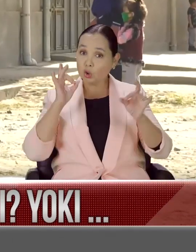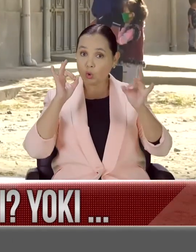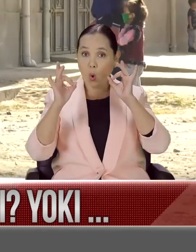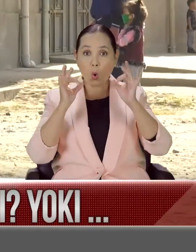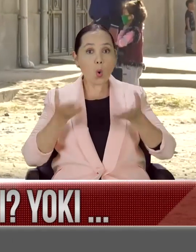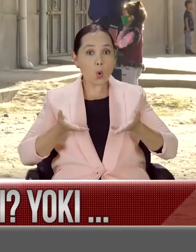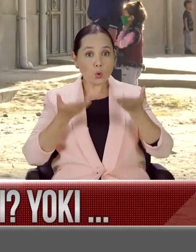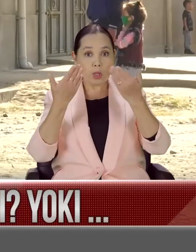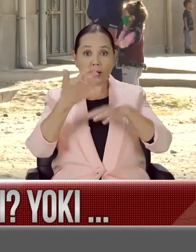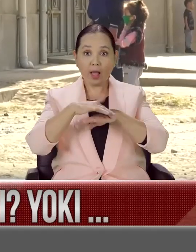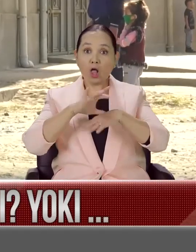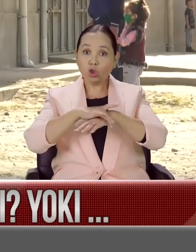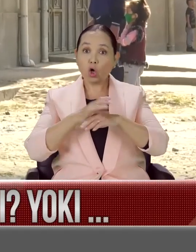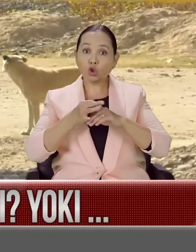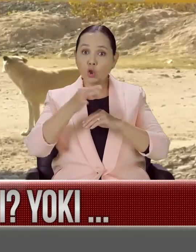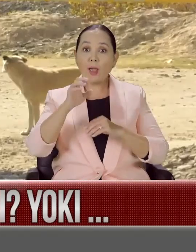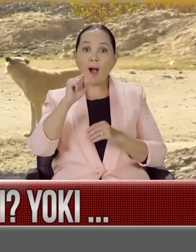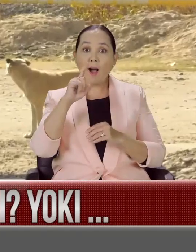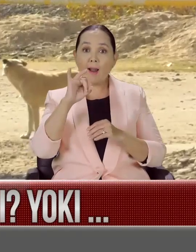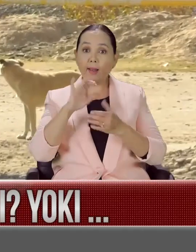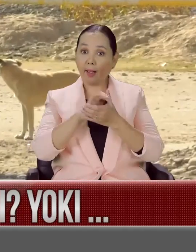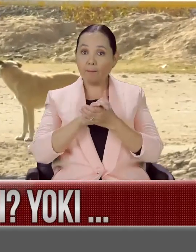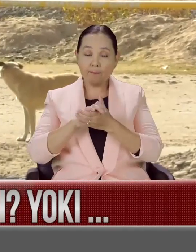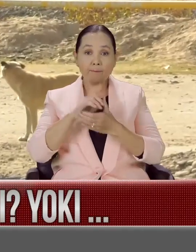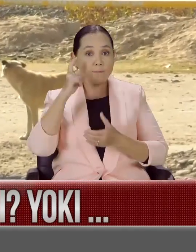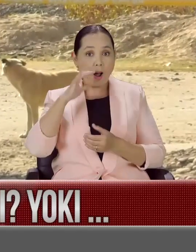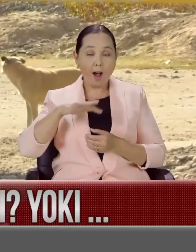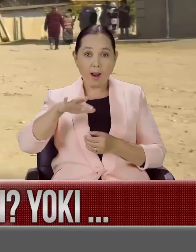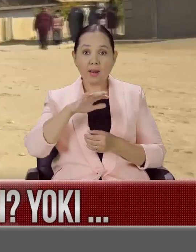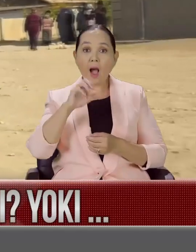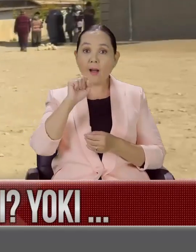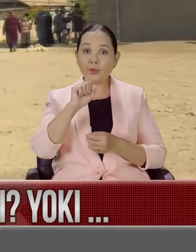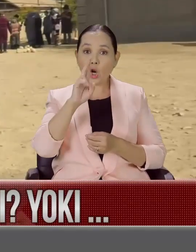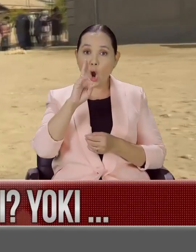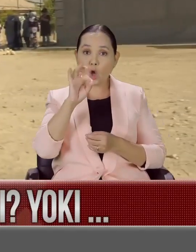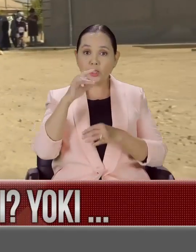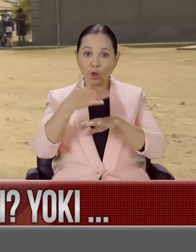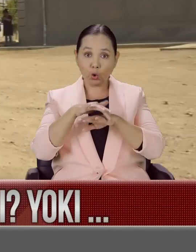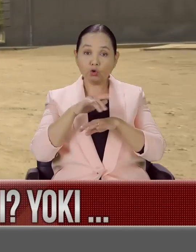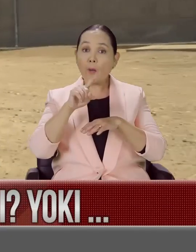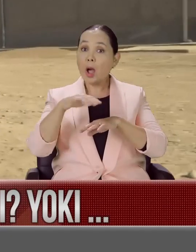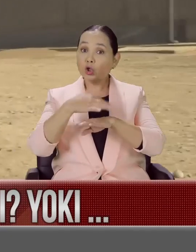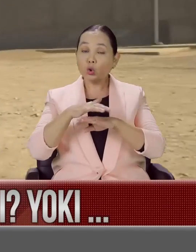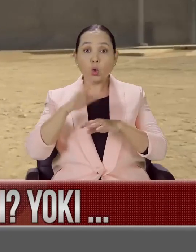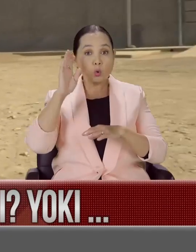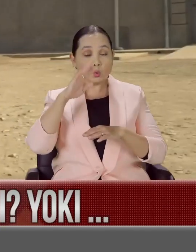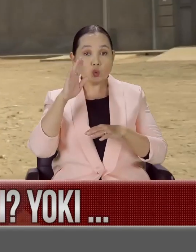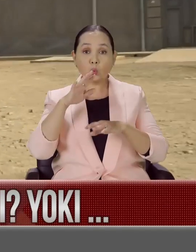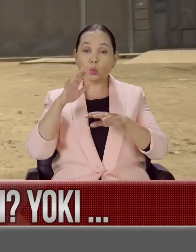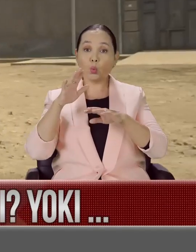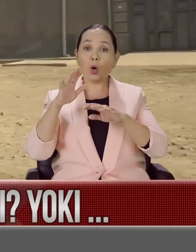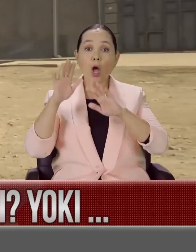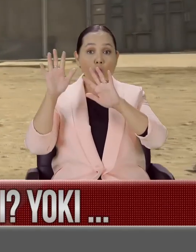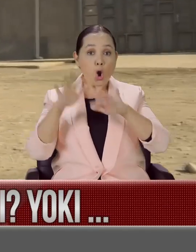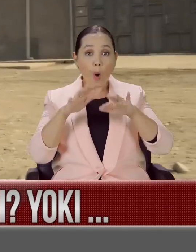Shovqin ko'tarilgan manzil Toshkent tumani Xilik mahalla fuqarolar yig'inida joylashgan Abdulla Qodiriy ko'chasi. Mashin ko'chaga suv baribir, yomg'ir